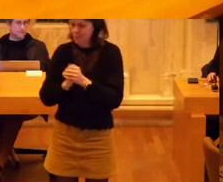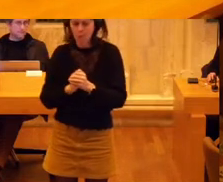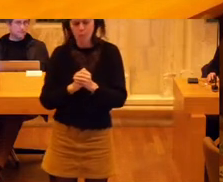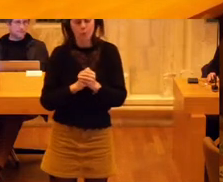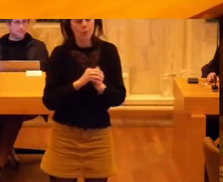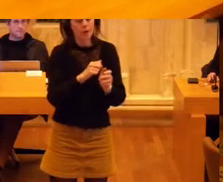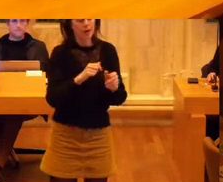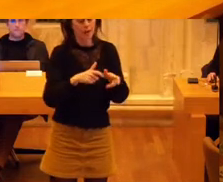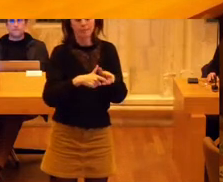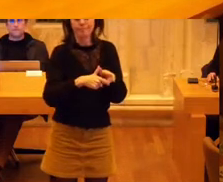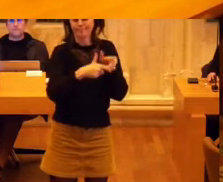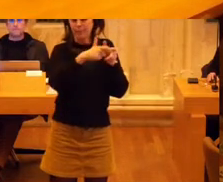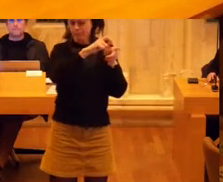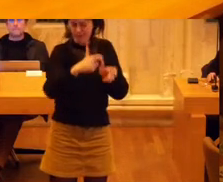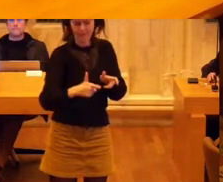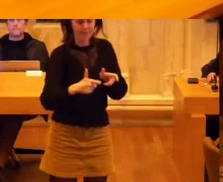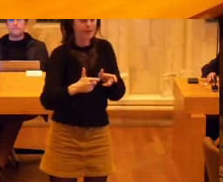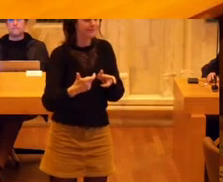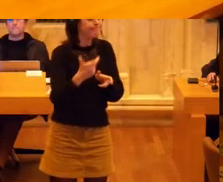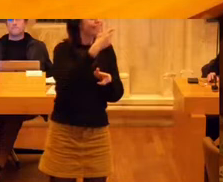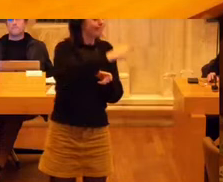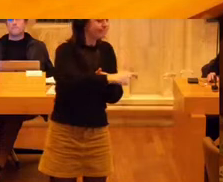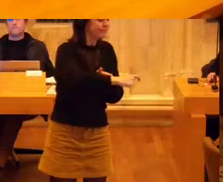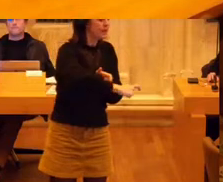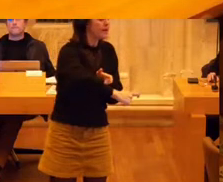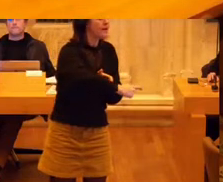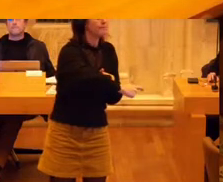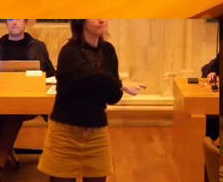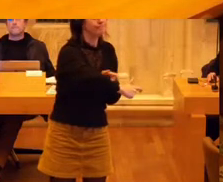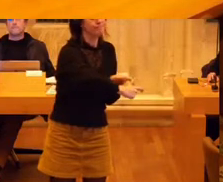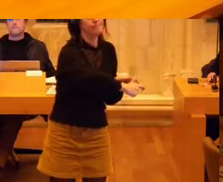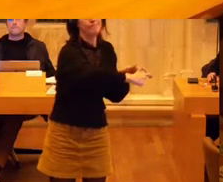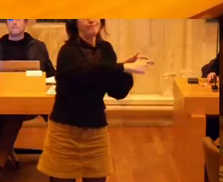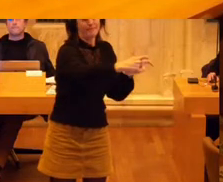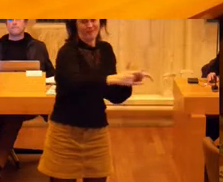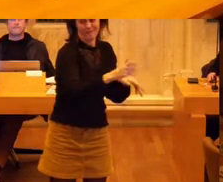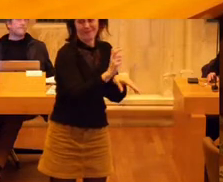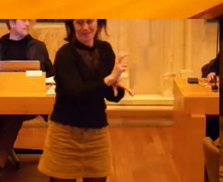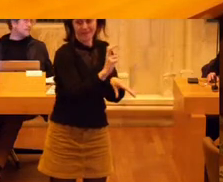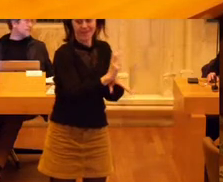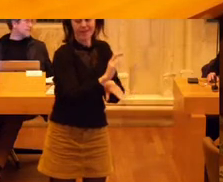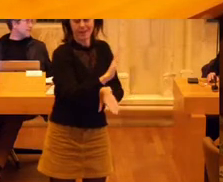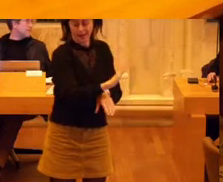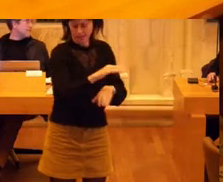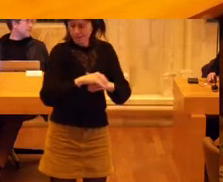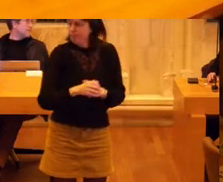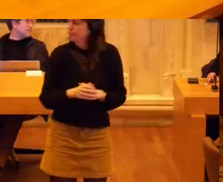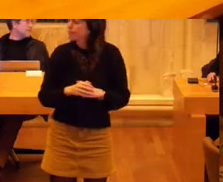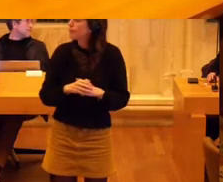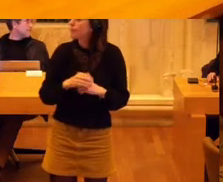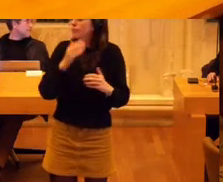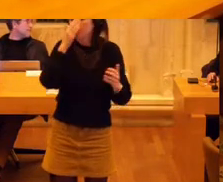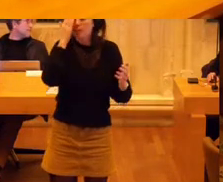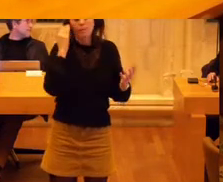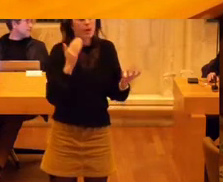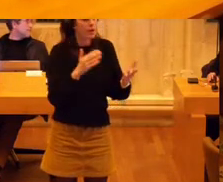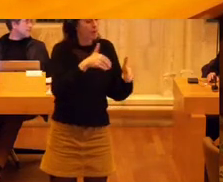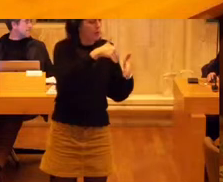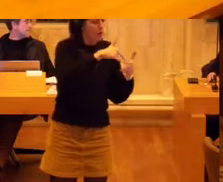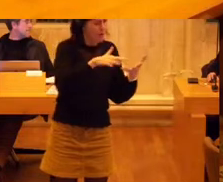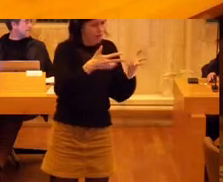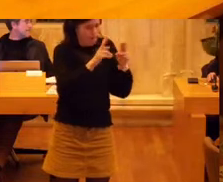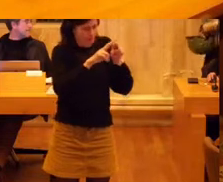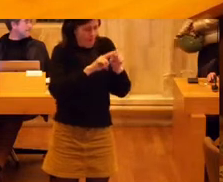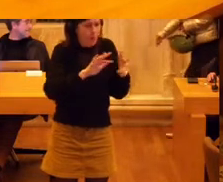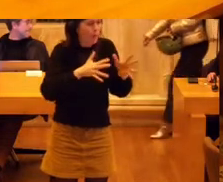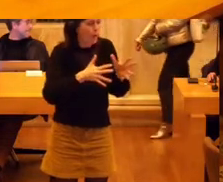bâtiments pour garder le témoignage de ce patrimoine. Pour en garder le témoignage, la réhabilitation doit se faire par l'intérieur